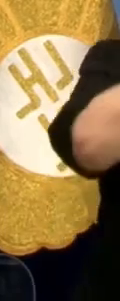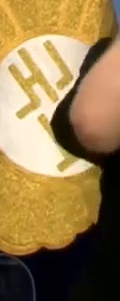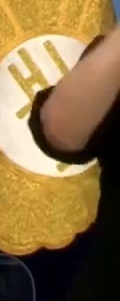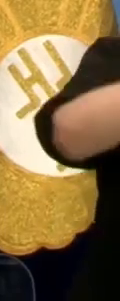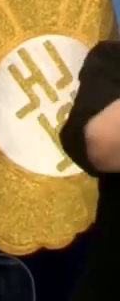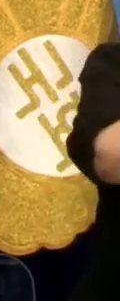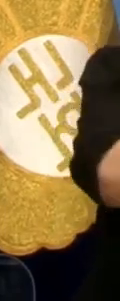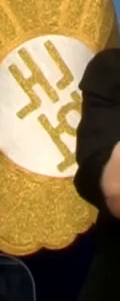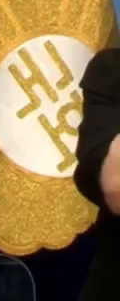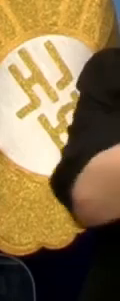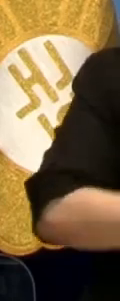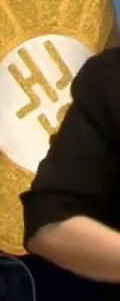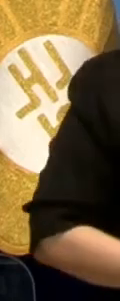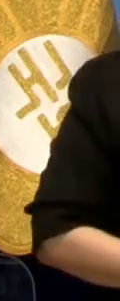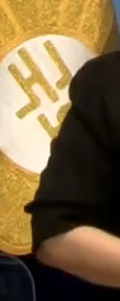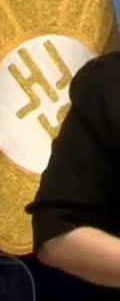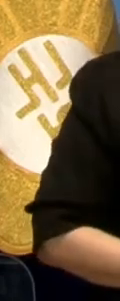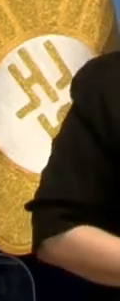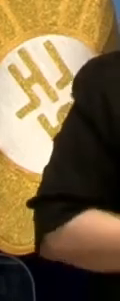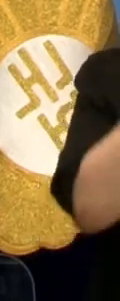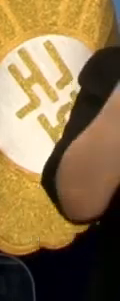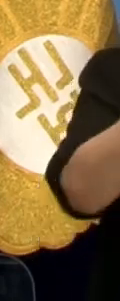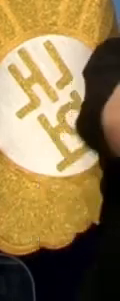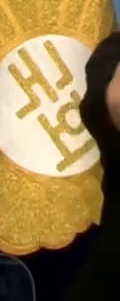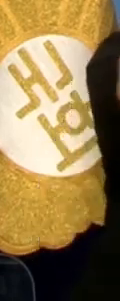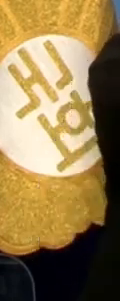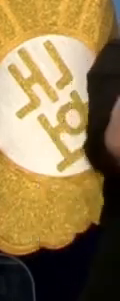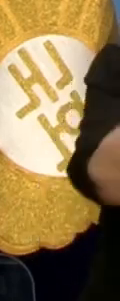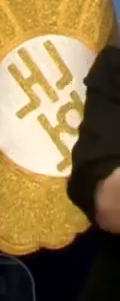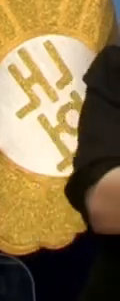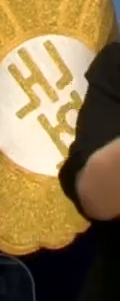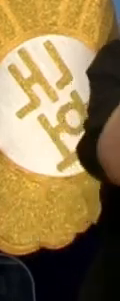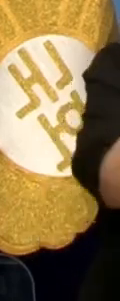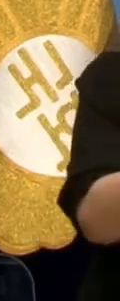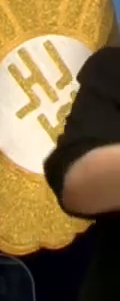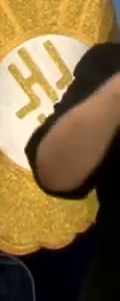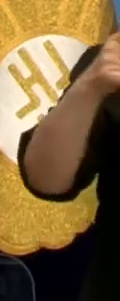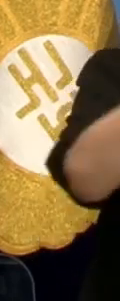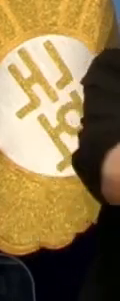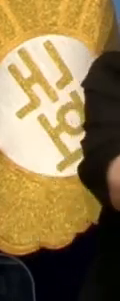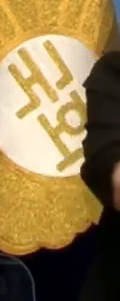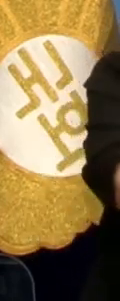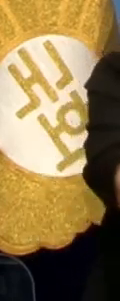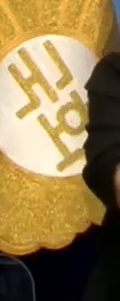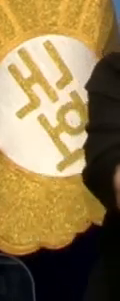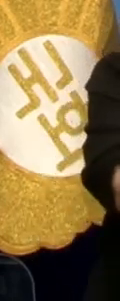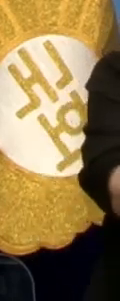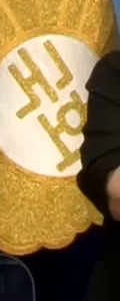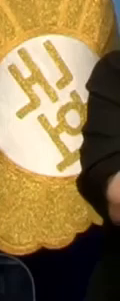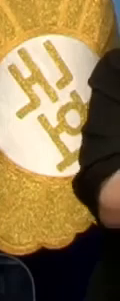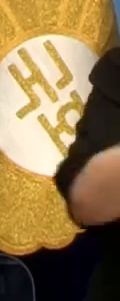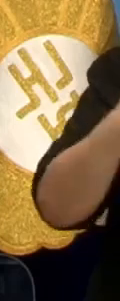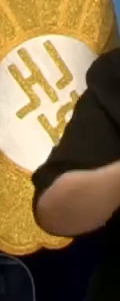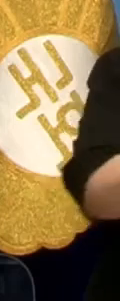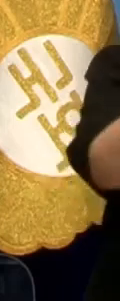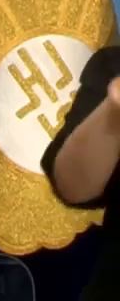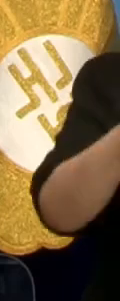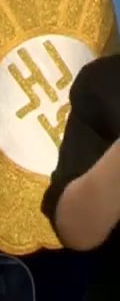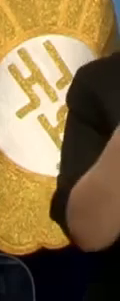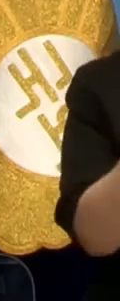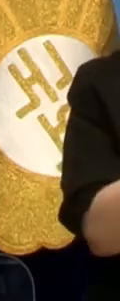수가 있습니다. 경기도 청년 기본소득을 전국으로 확대해서 취약계층이